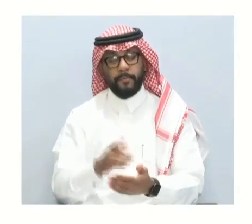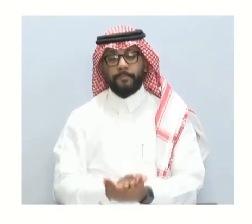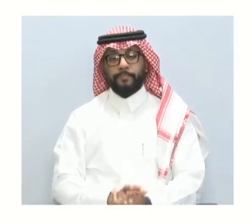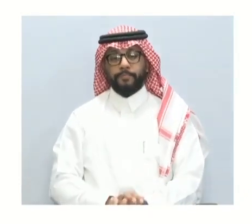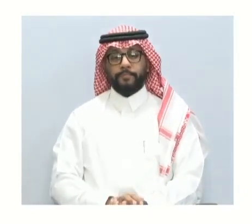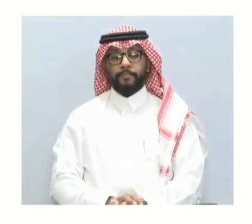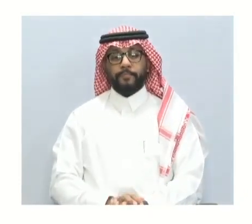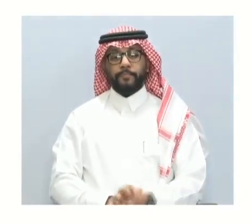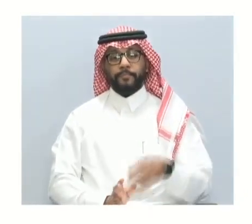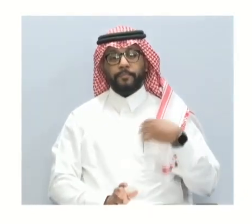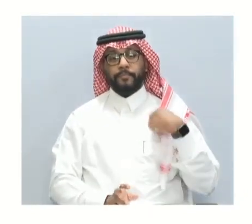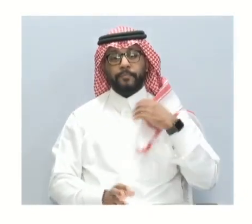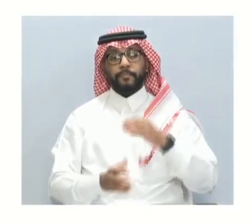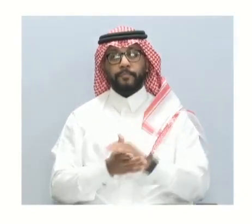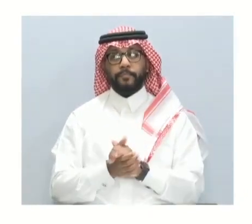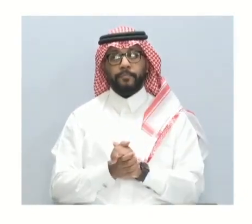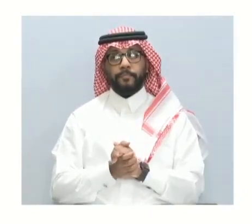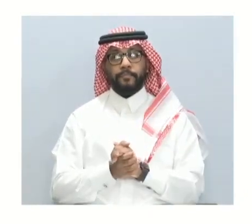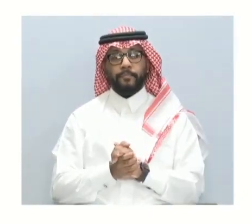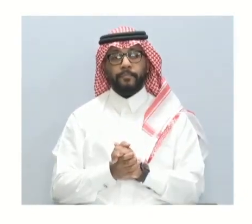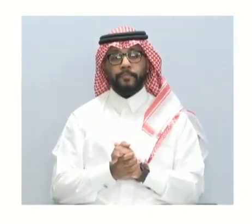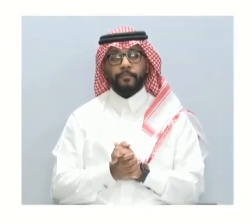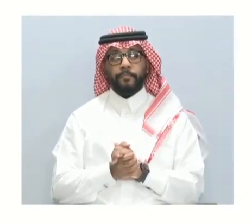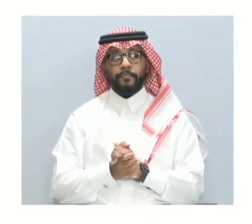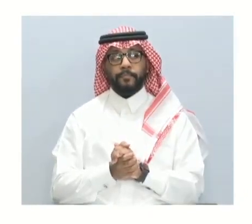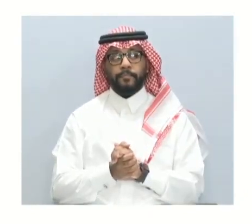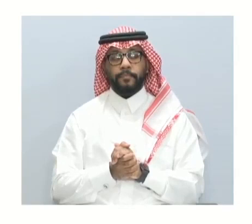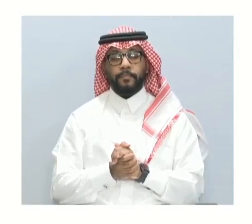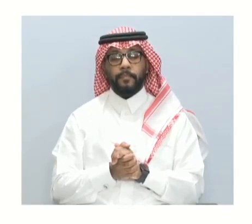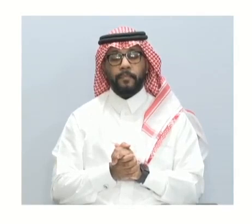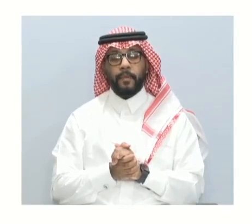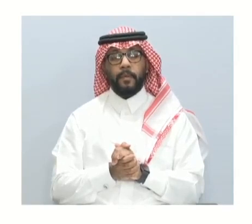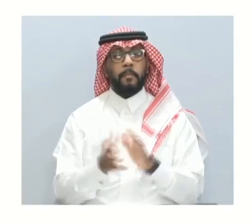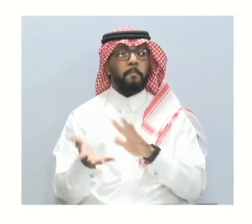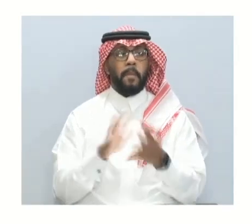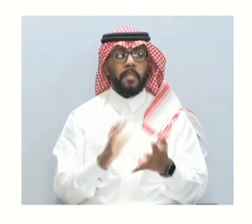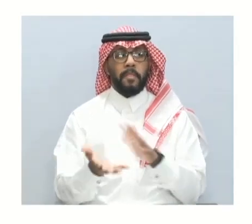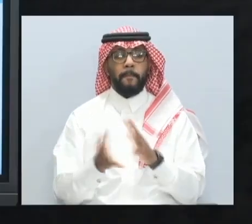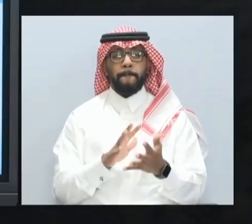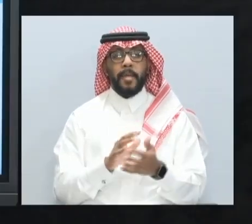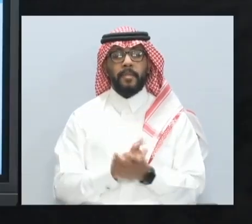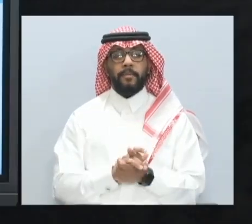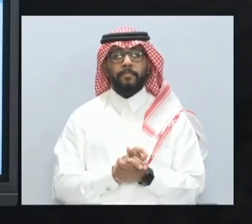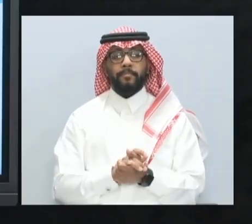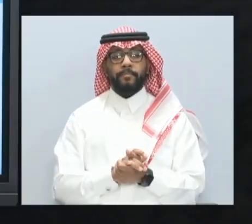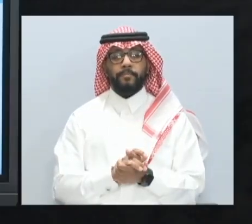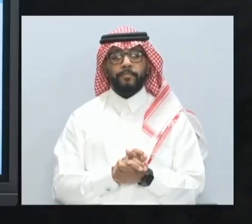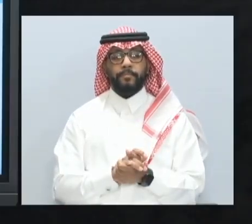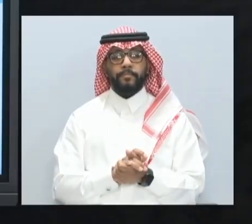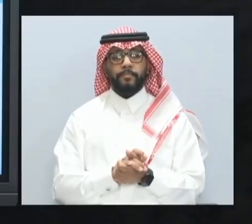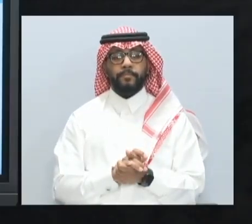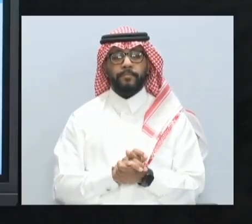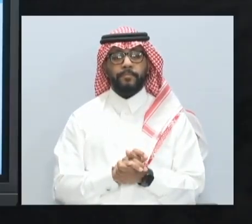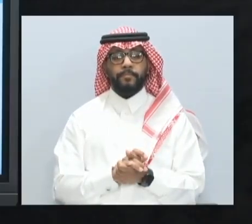الامر ايضا الرابع قد يعتقد نفعهم وضر قد يعتقد نفعهم وضر وهذا هو